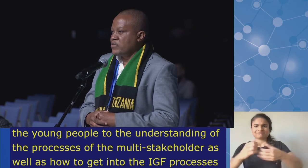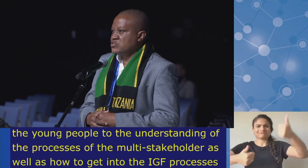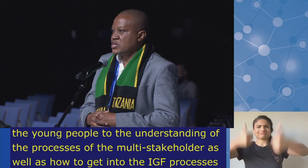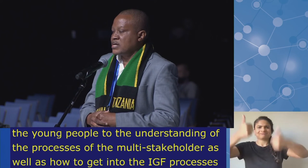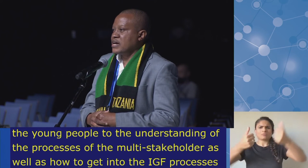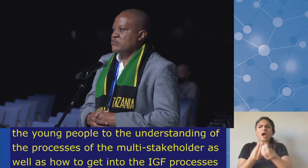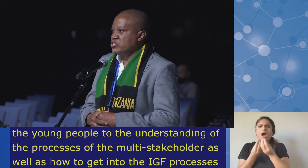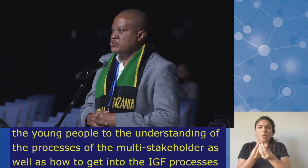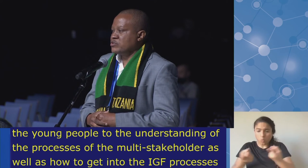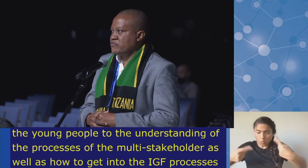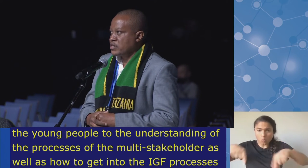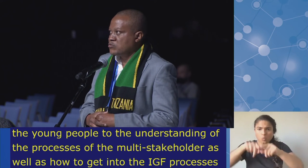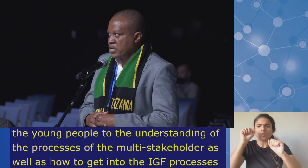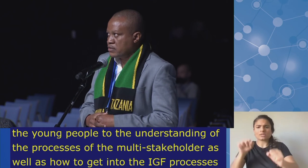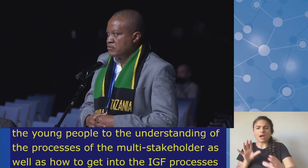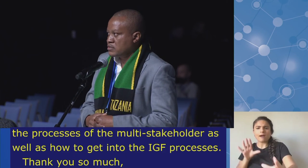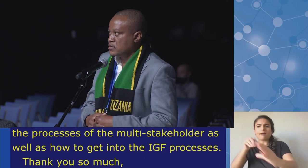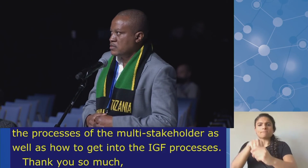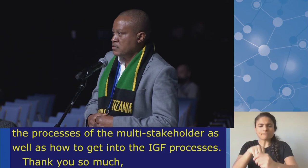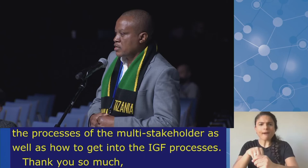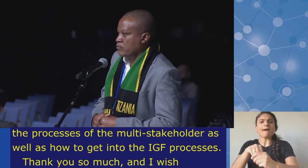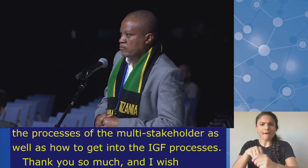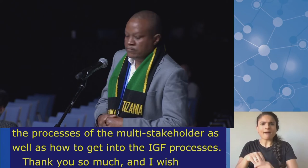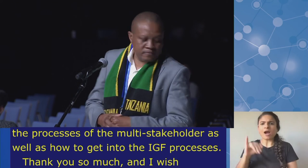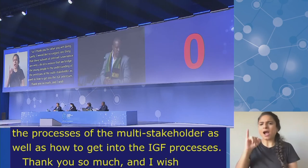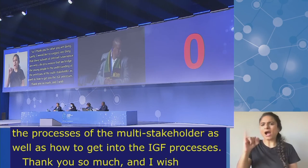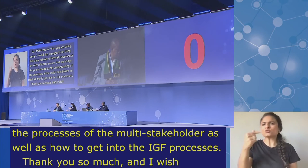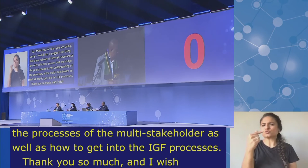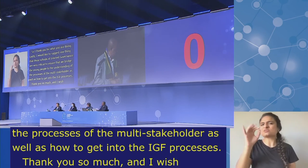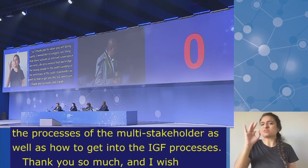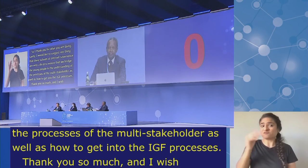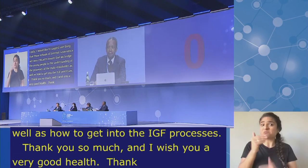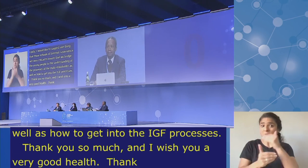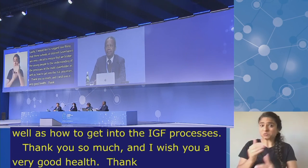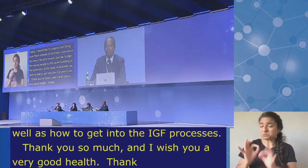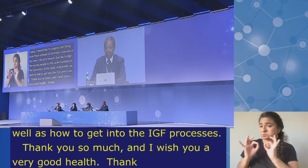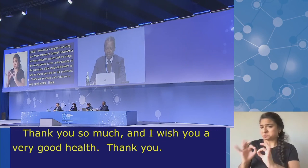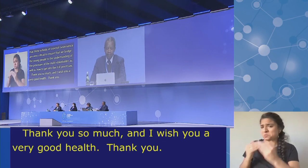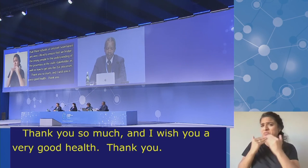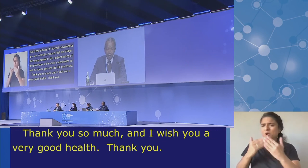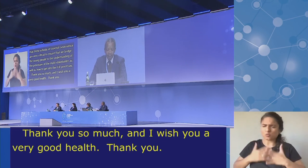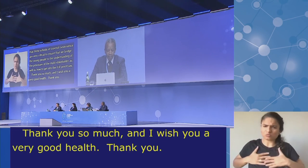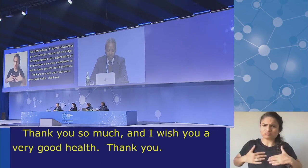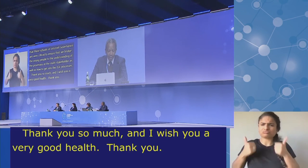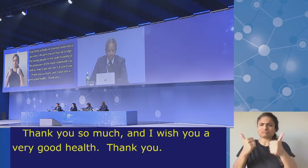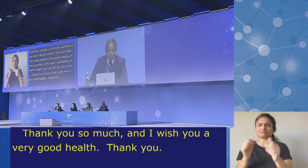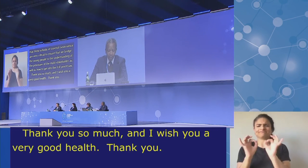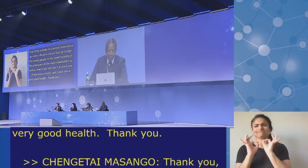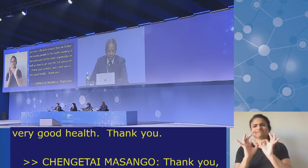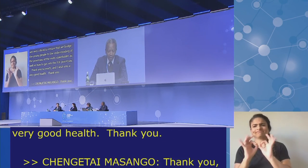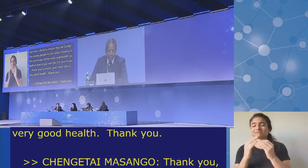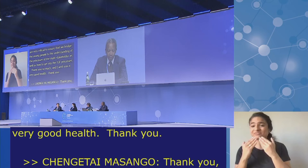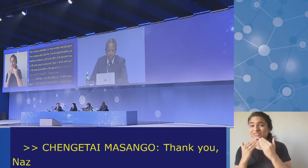приводят к тому, что мы можем передавать информацию о тех процессах, которые проводятся в рамках саммитов IGM молодым